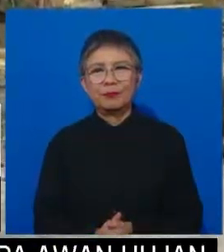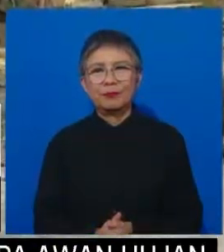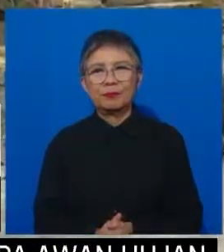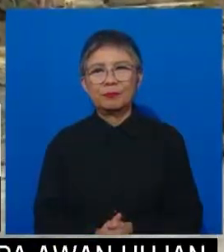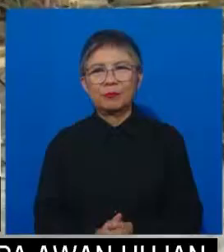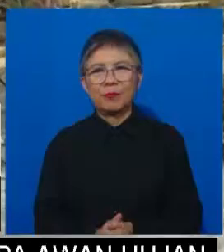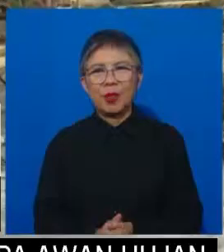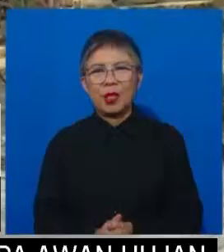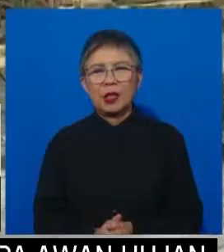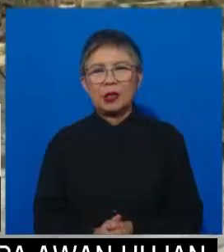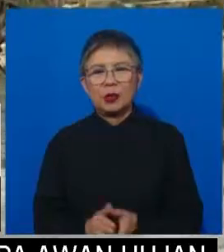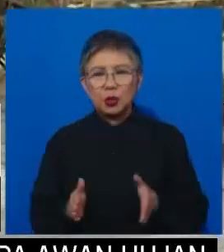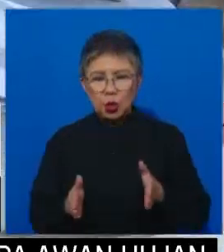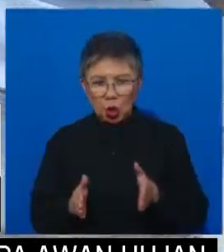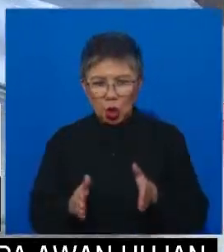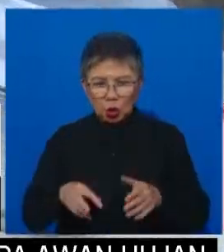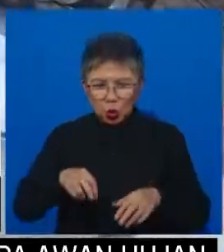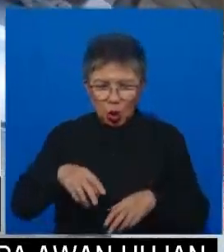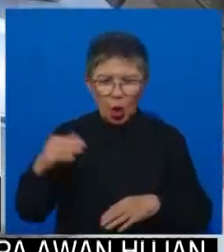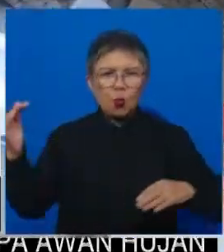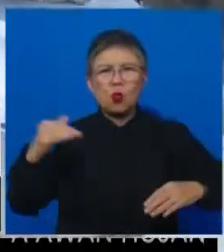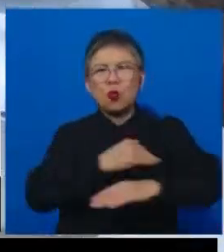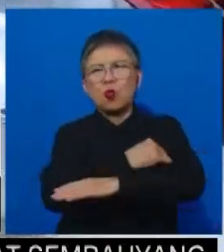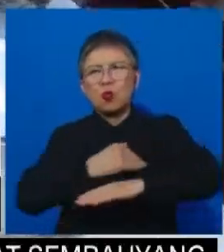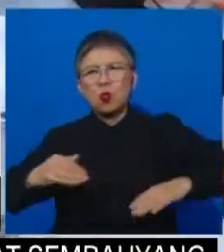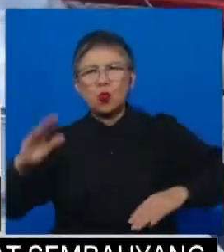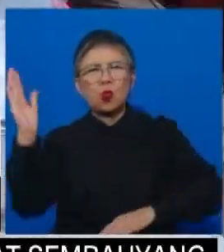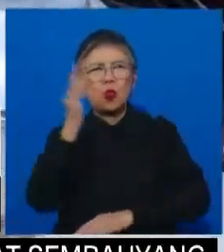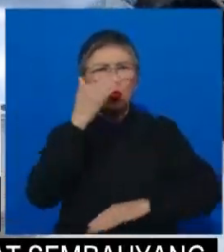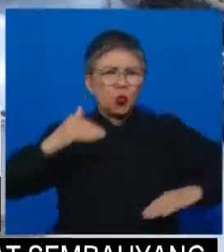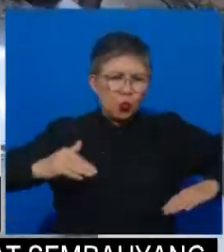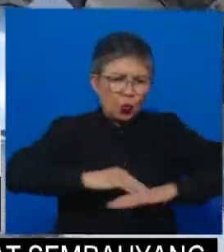Jalan yang sempit, banyak orang berlalu lalang, bukan jadi kendala.